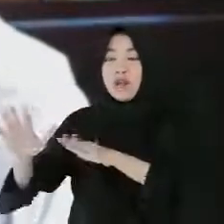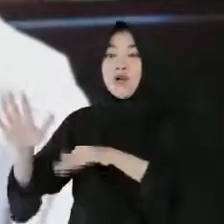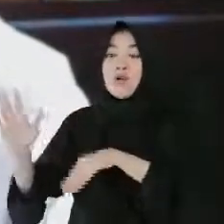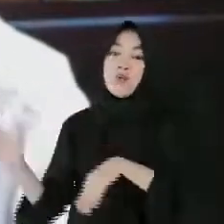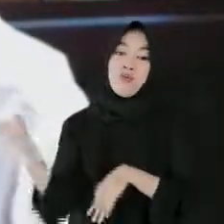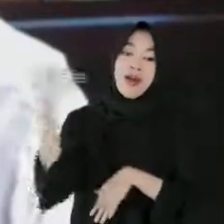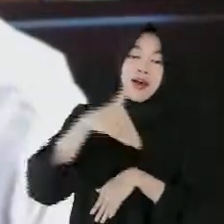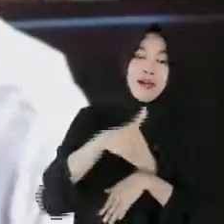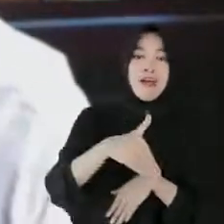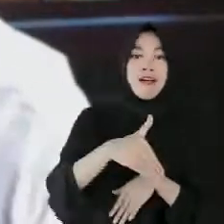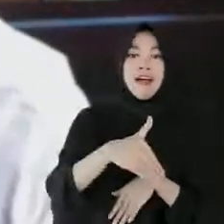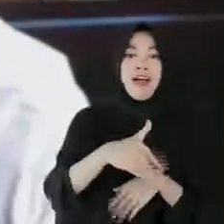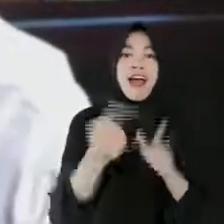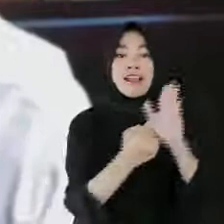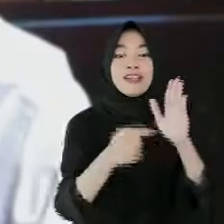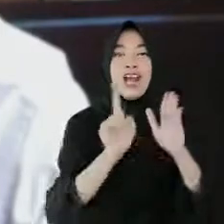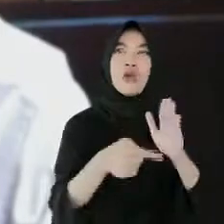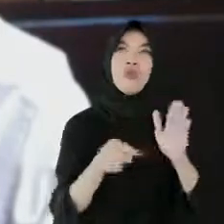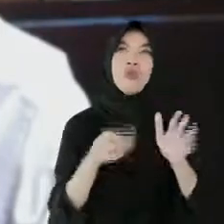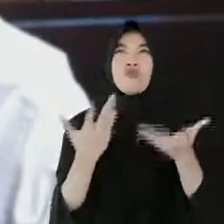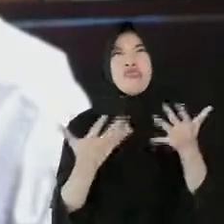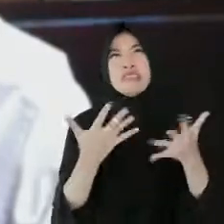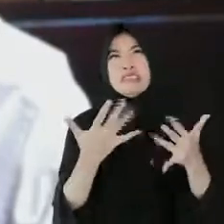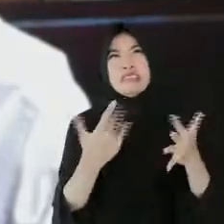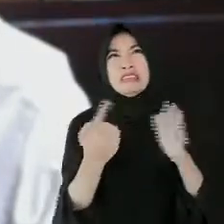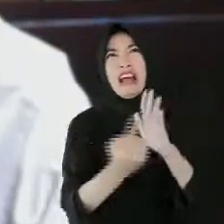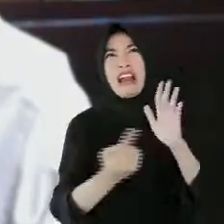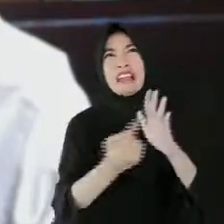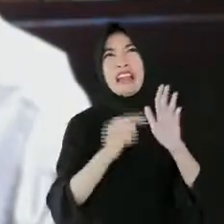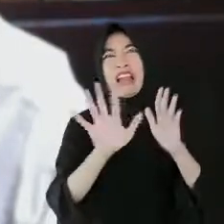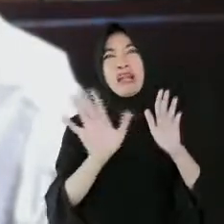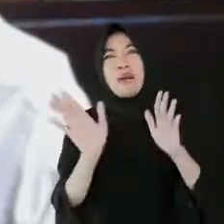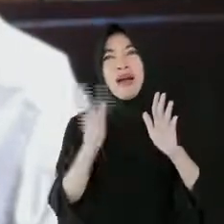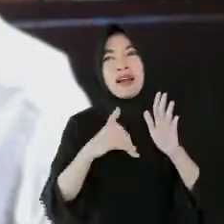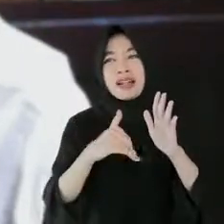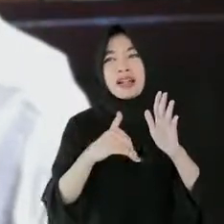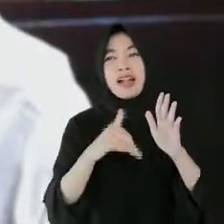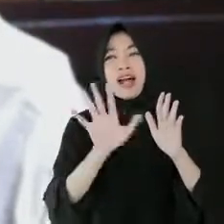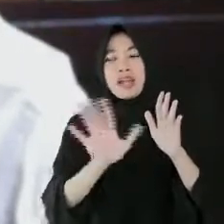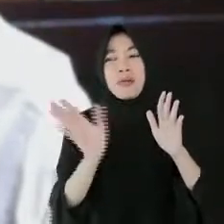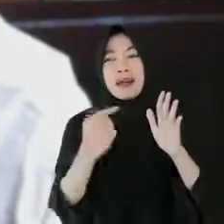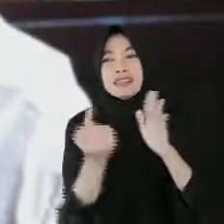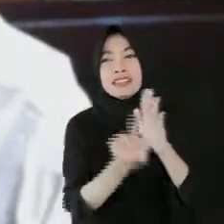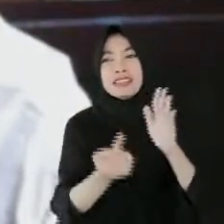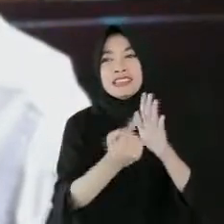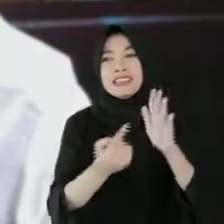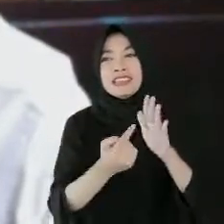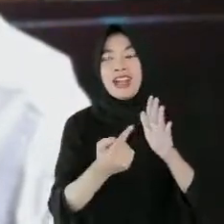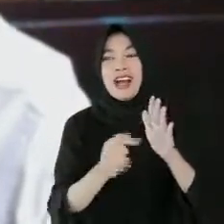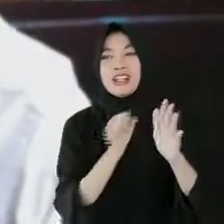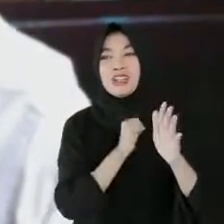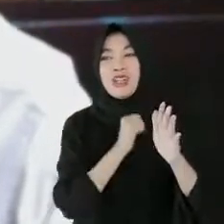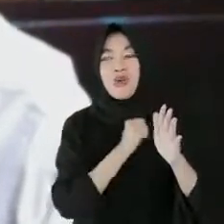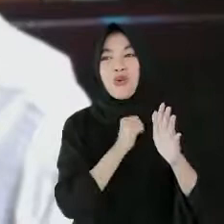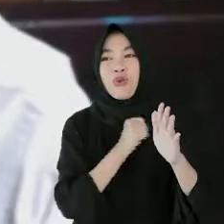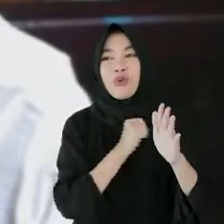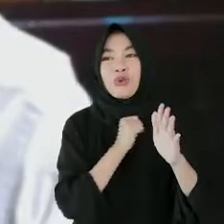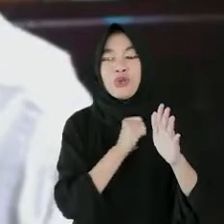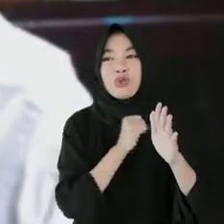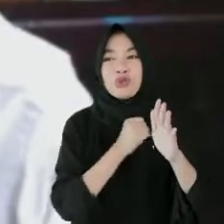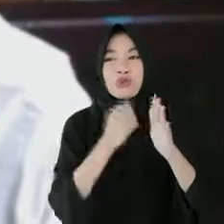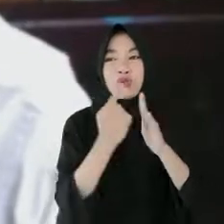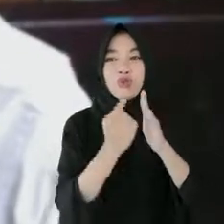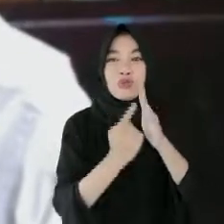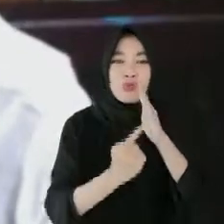ya Pak Sony yakni masing-masing daerah jangan sampai antisipasi kami jangan sampai nanti muncul dari darah ya Pak